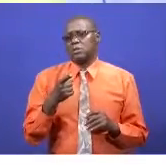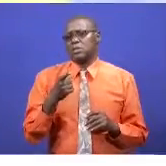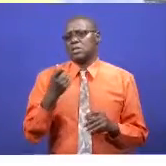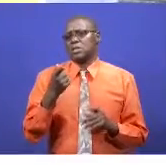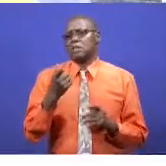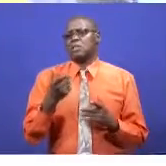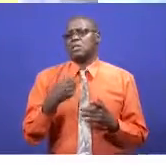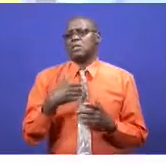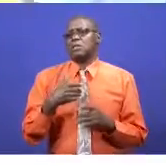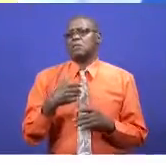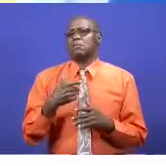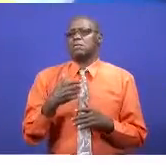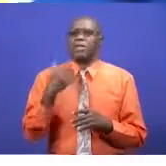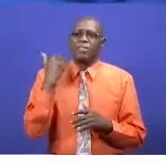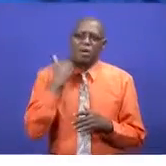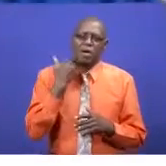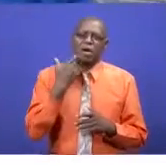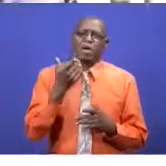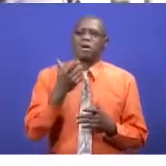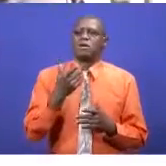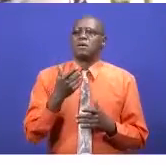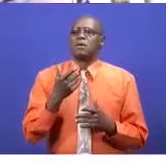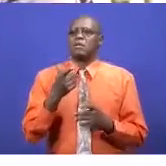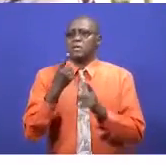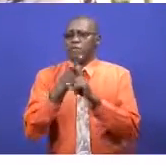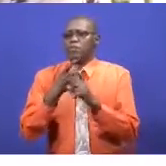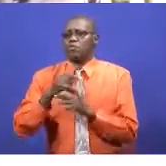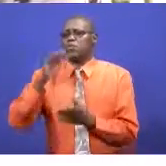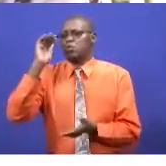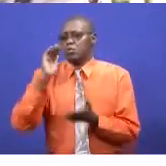yote yatapungua. Asante.